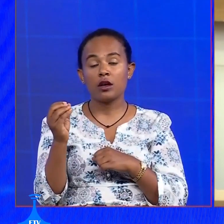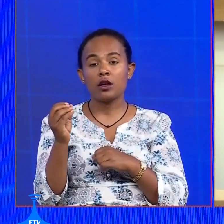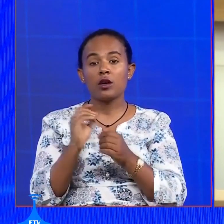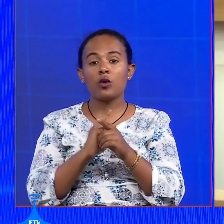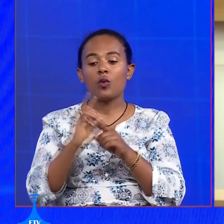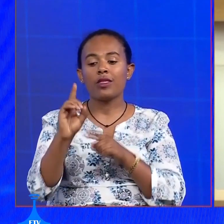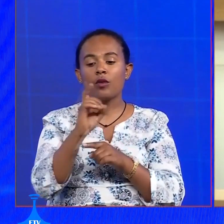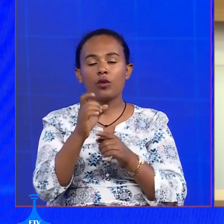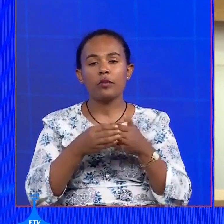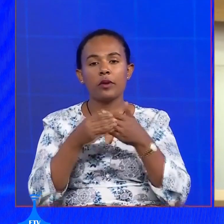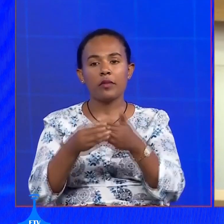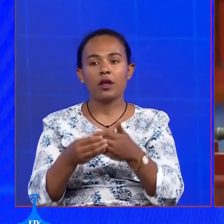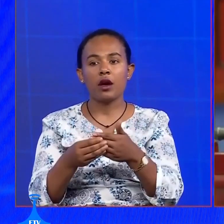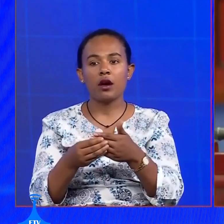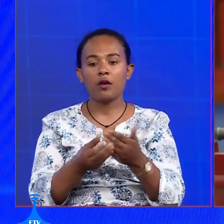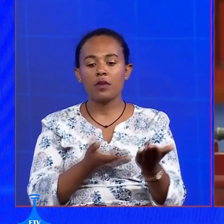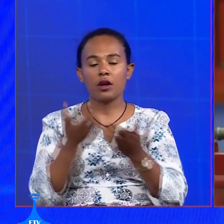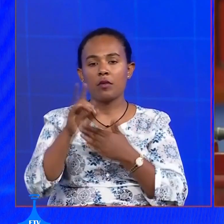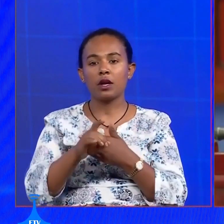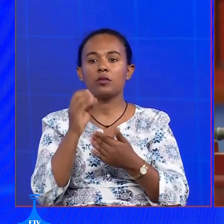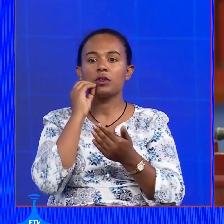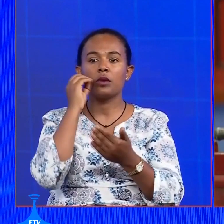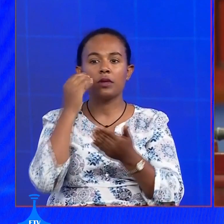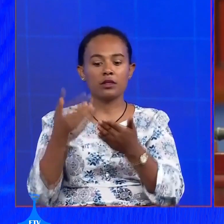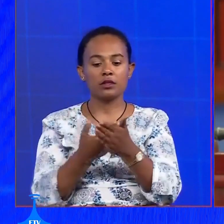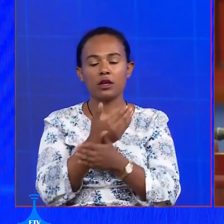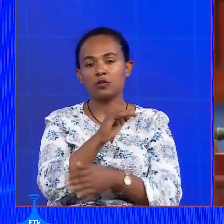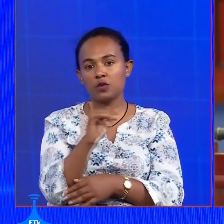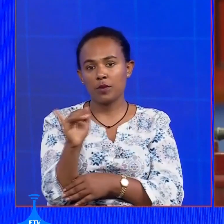ወጥ ሆነ መመራ በኖሮ ጥሩ ነው የቤት ድሳቱን በዛው ልክ